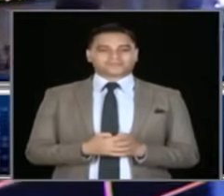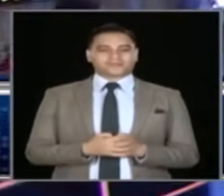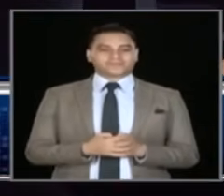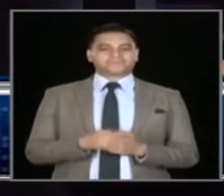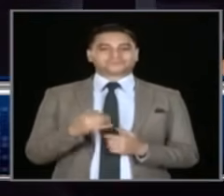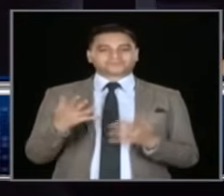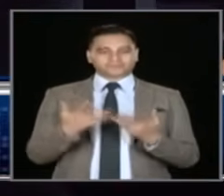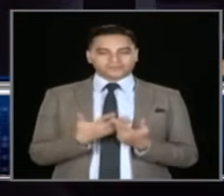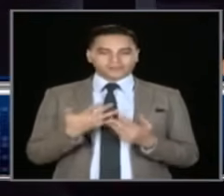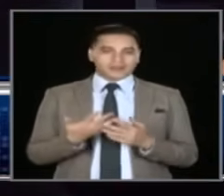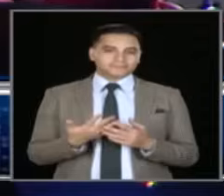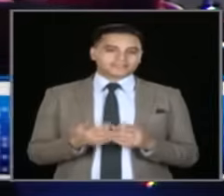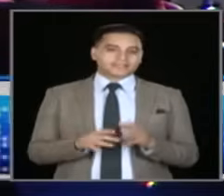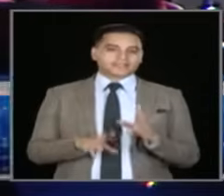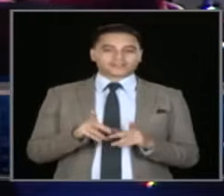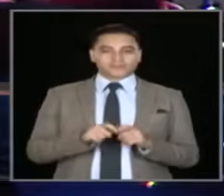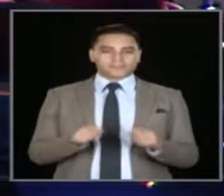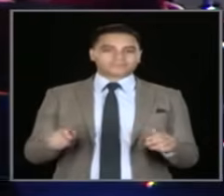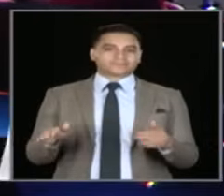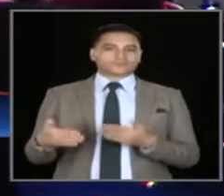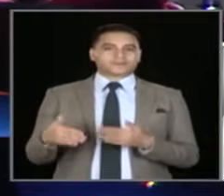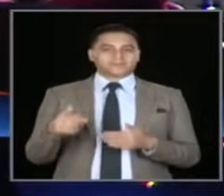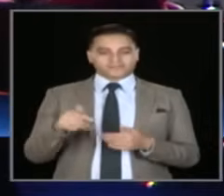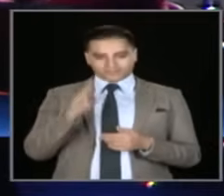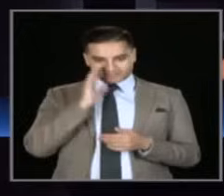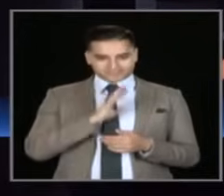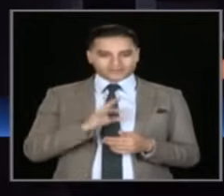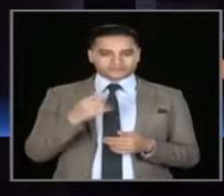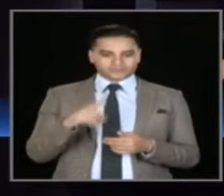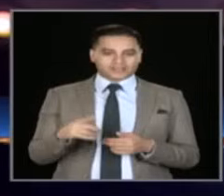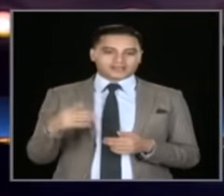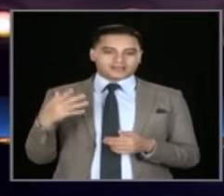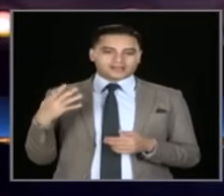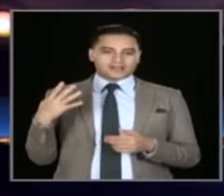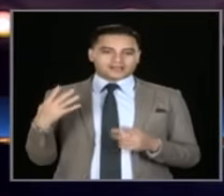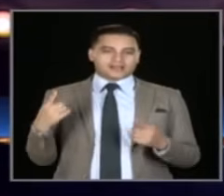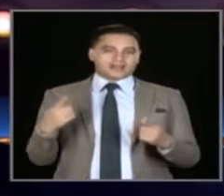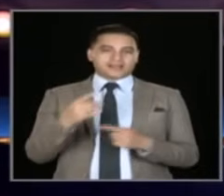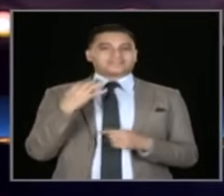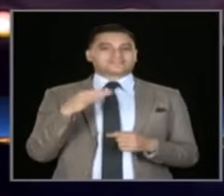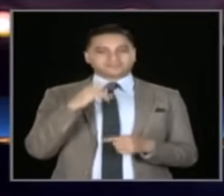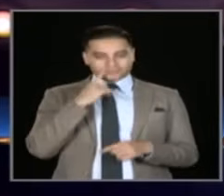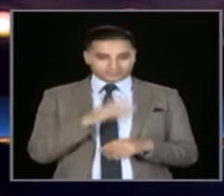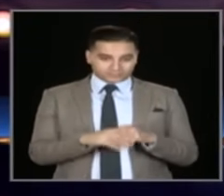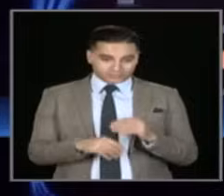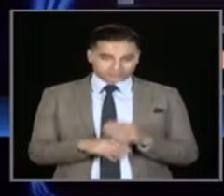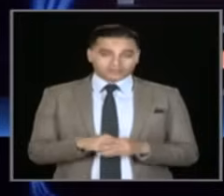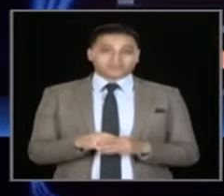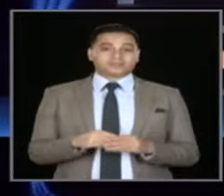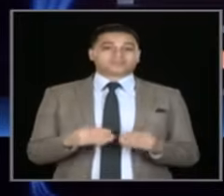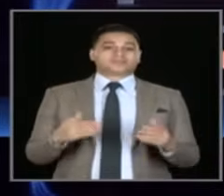مساحتها حوالي 5 كيلومتر مربع في بريتش كولومبيا. طبعاً في الحالة دي هنلعب على الهدف